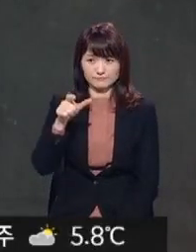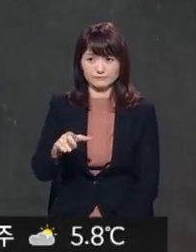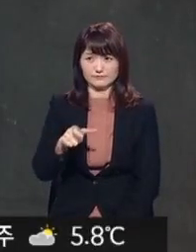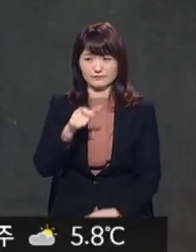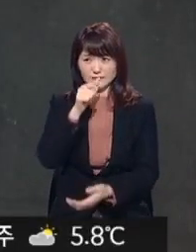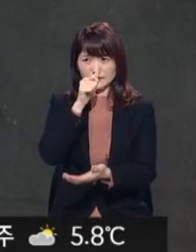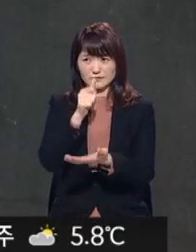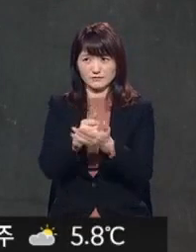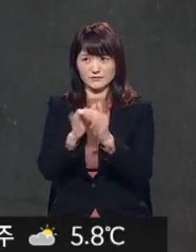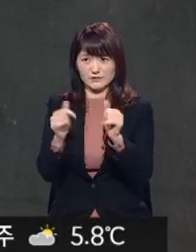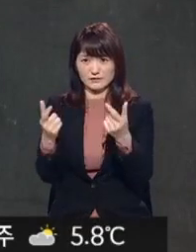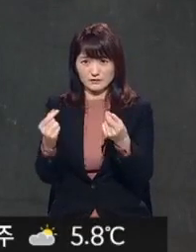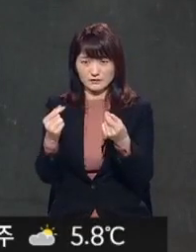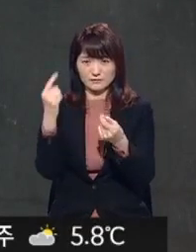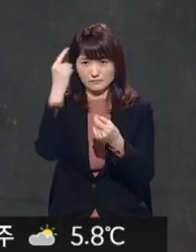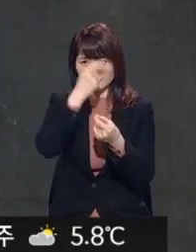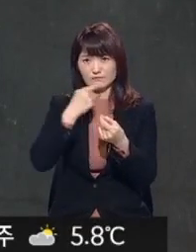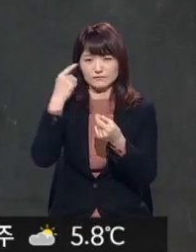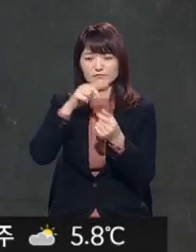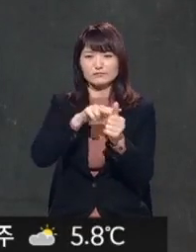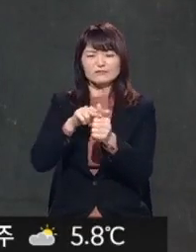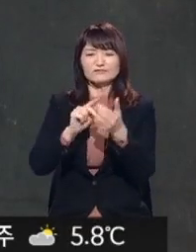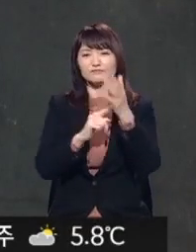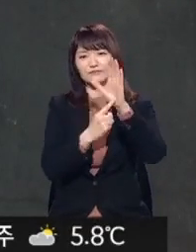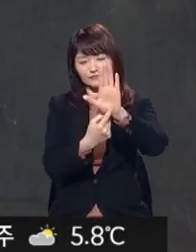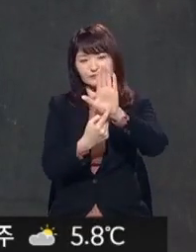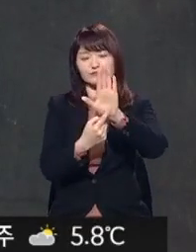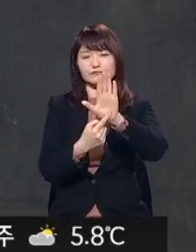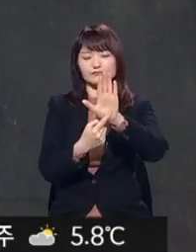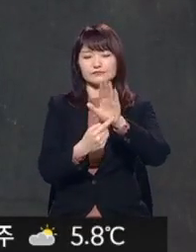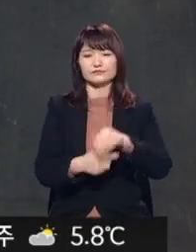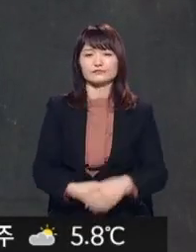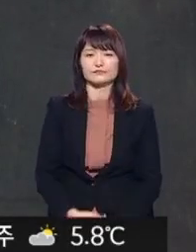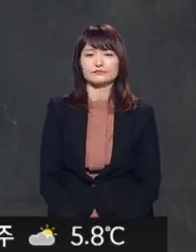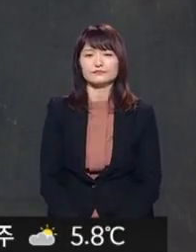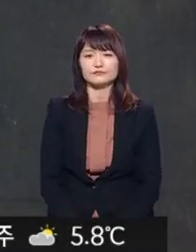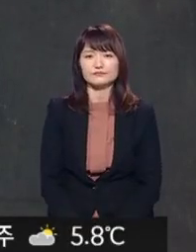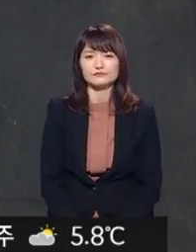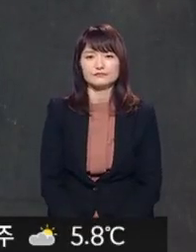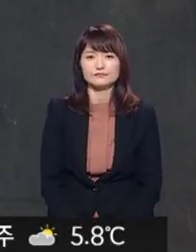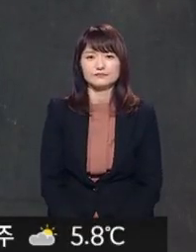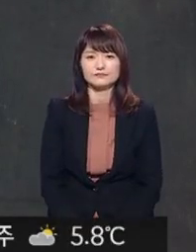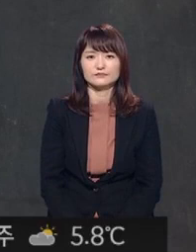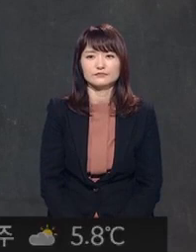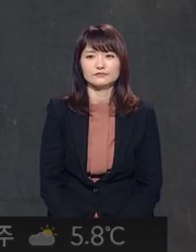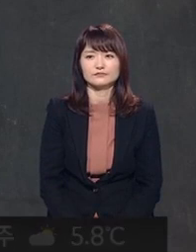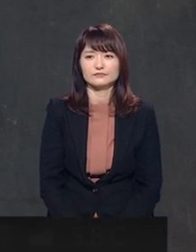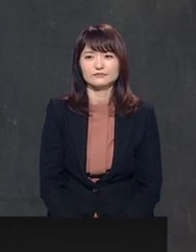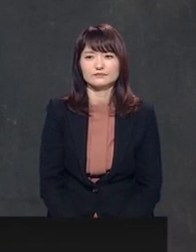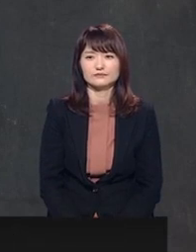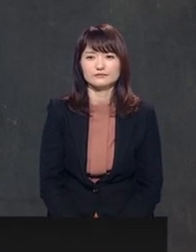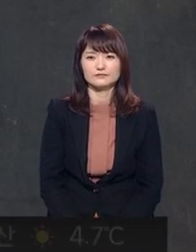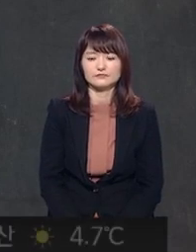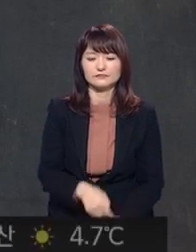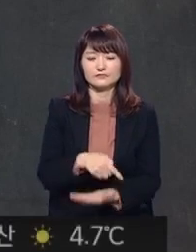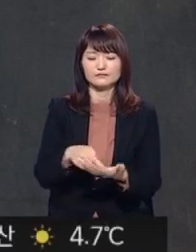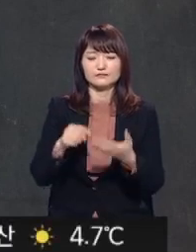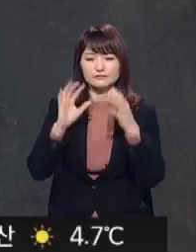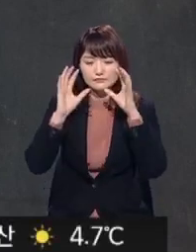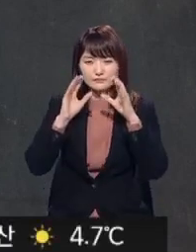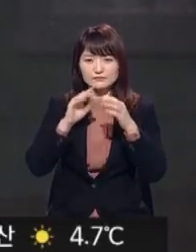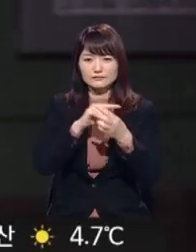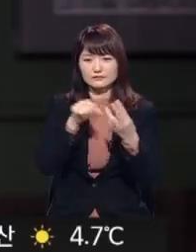강력 범죄자처럼 신상 공개를 해야 한다고 주장을 하고 있습니다 피해 아동의 삼촌이라고 얘기하는